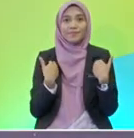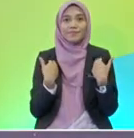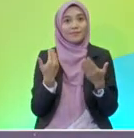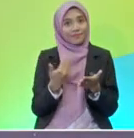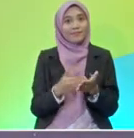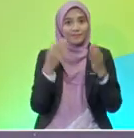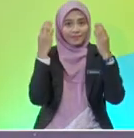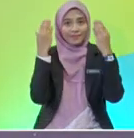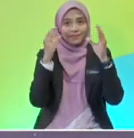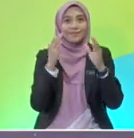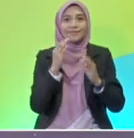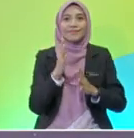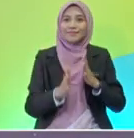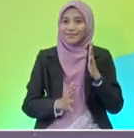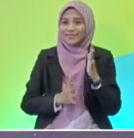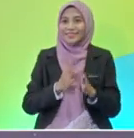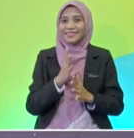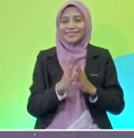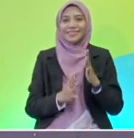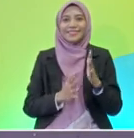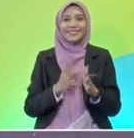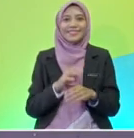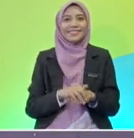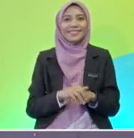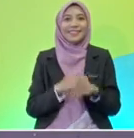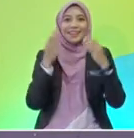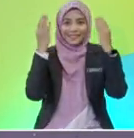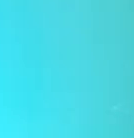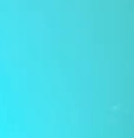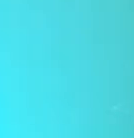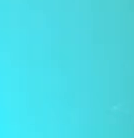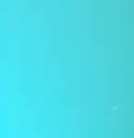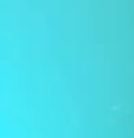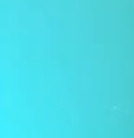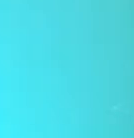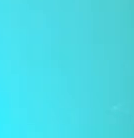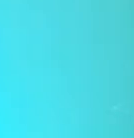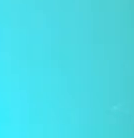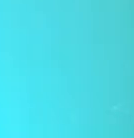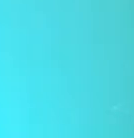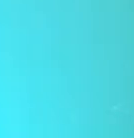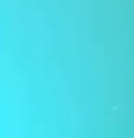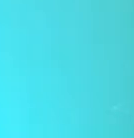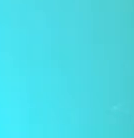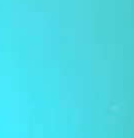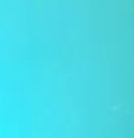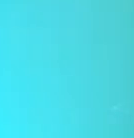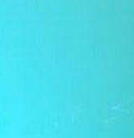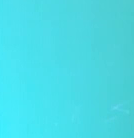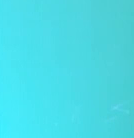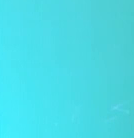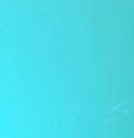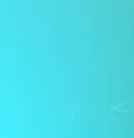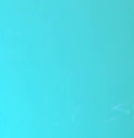bersama kita kita juga ada juru bahasa isyarat kita cek gu Nurhayati zakarya daripada sekolah kebangsaan pendidikan khas typing perak